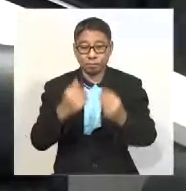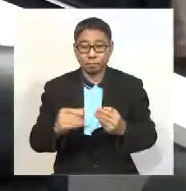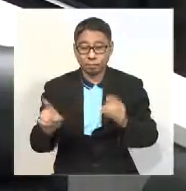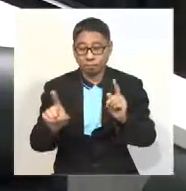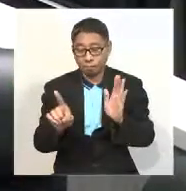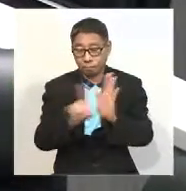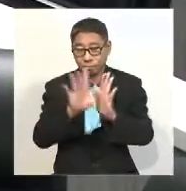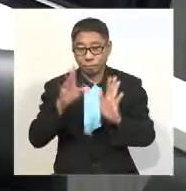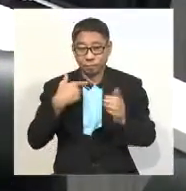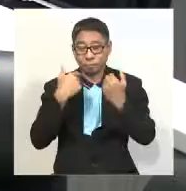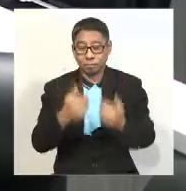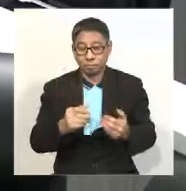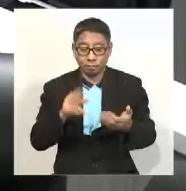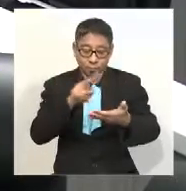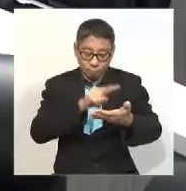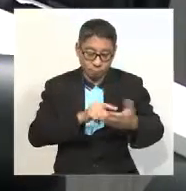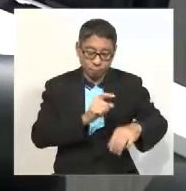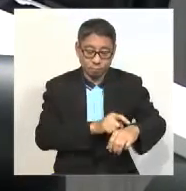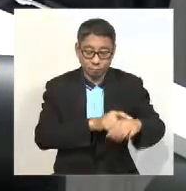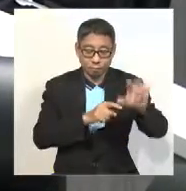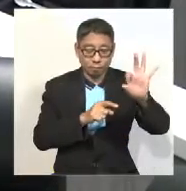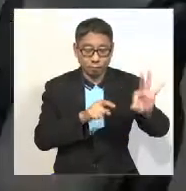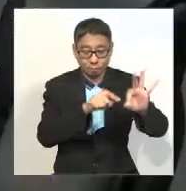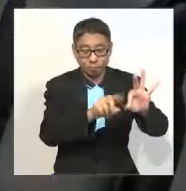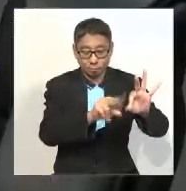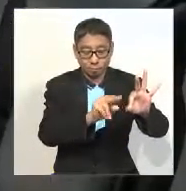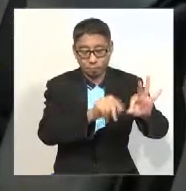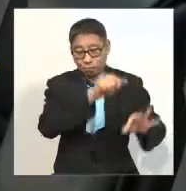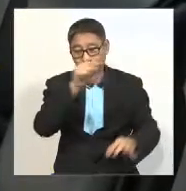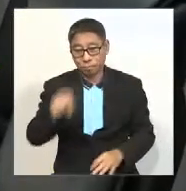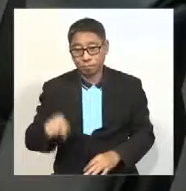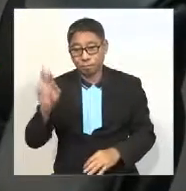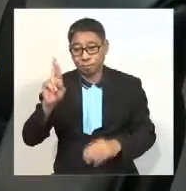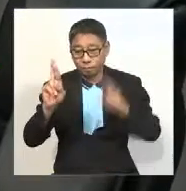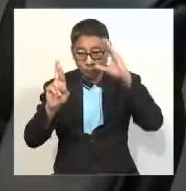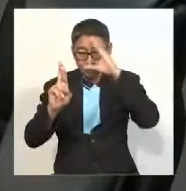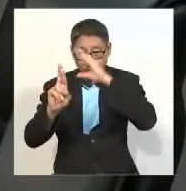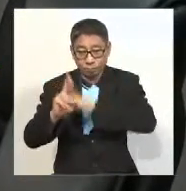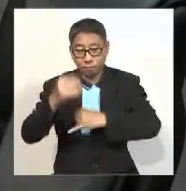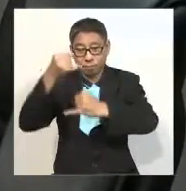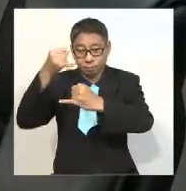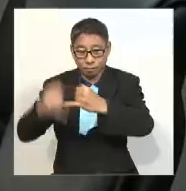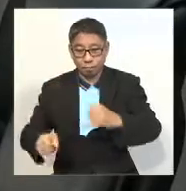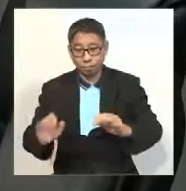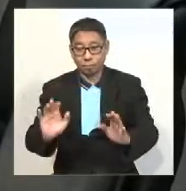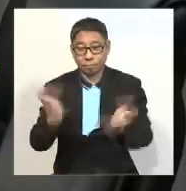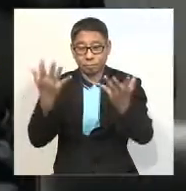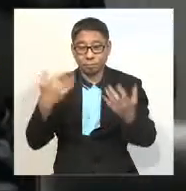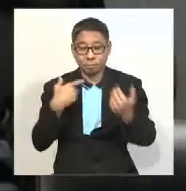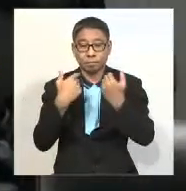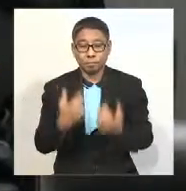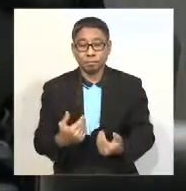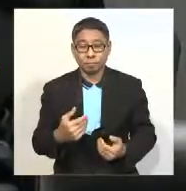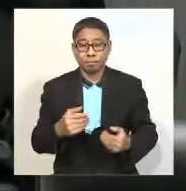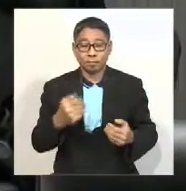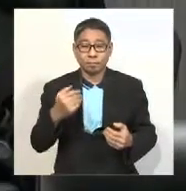เดียวเริ่มพิจารณาตั้งแต่เวลา 9:30 นจนถึง 24:00 นให้จบในสมัยประชุมนี้ส่วนวา